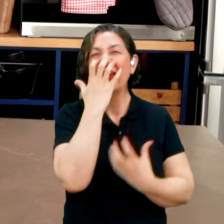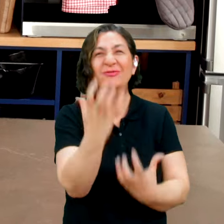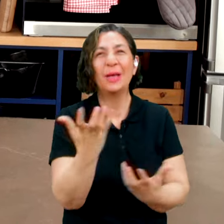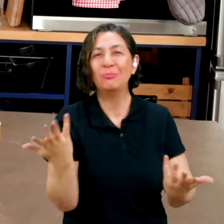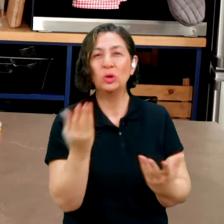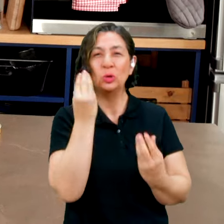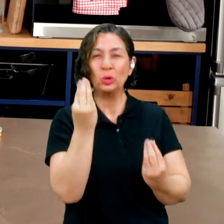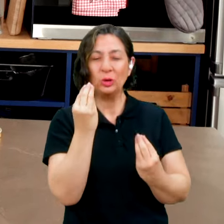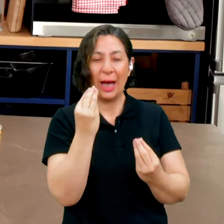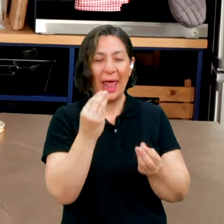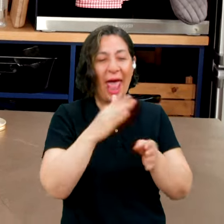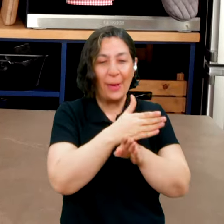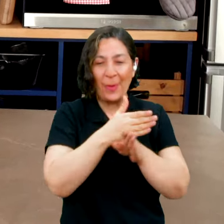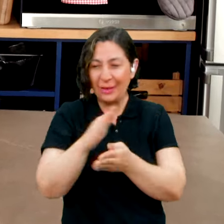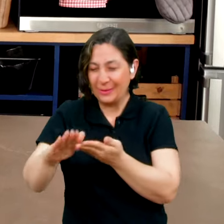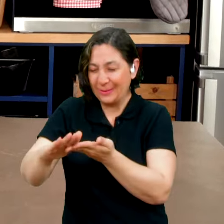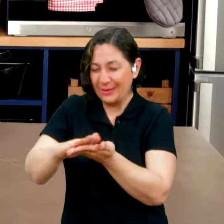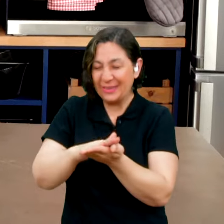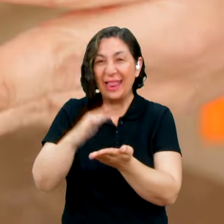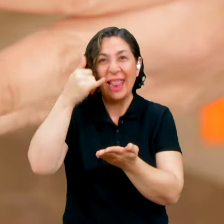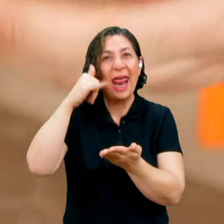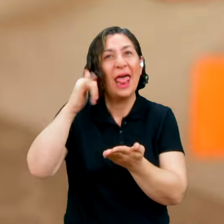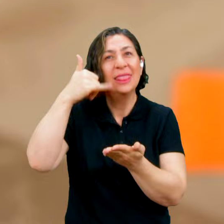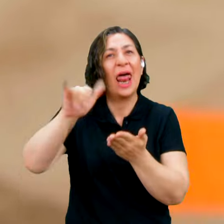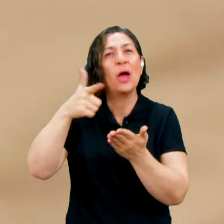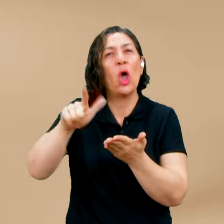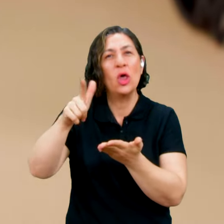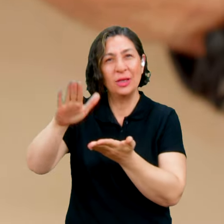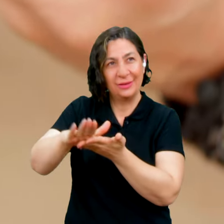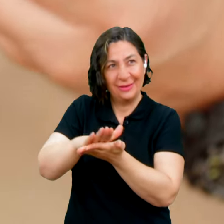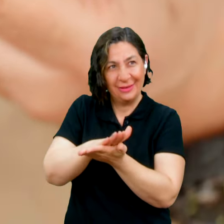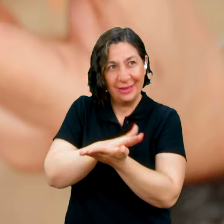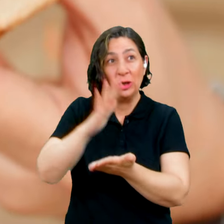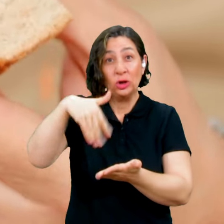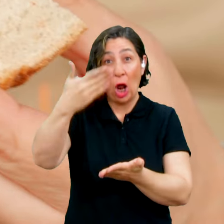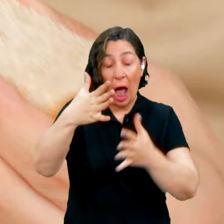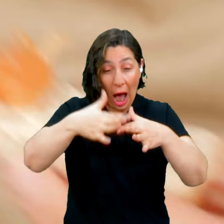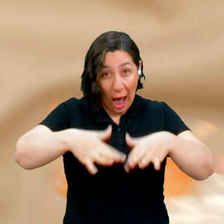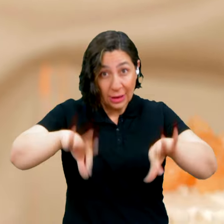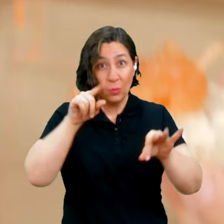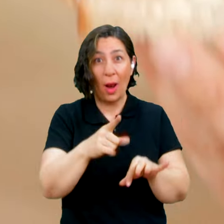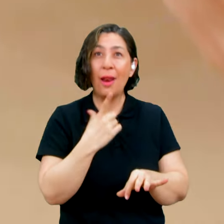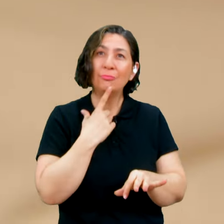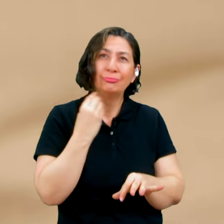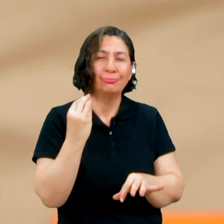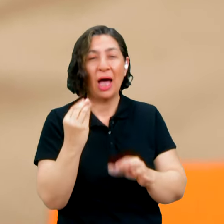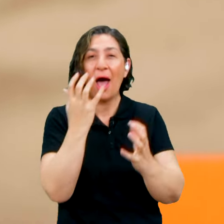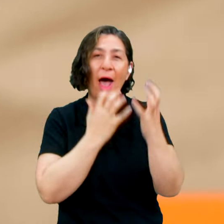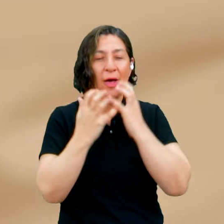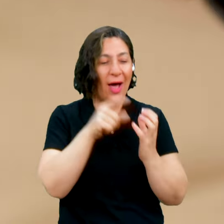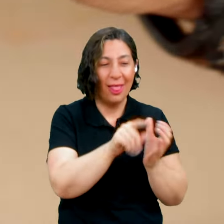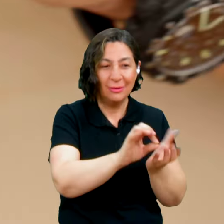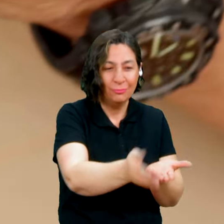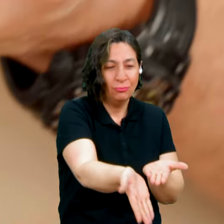Benim size tavsiyem, güzel parça ekmeğin üstüne hafif bir tereyağı süreceksiniz. Sonra hazırladığınız bu